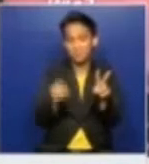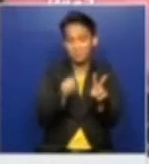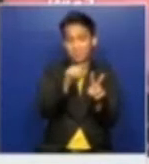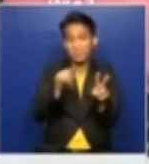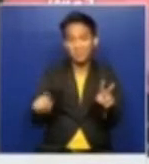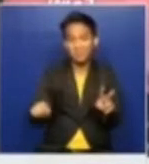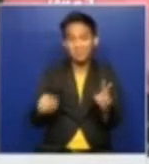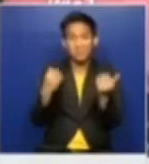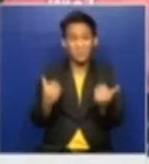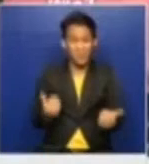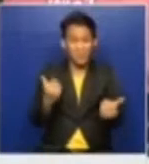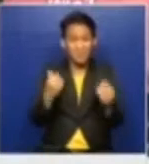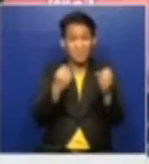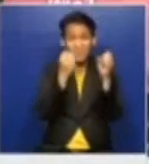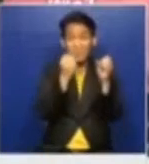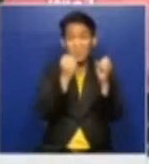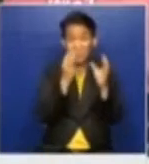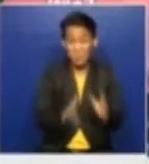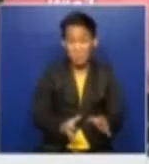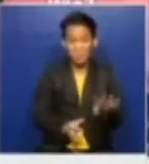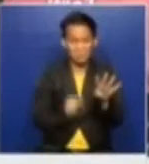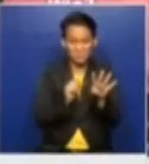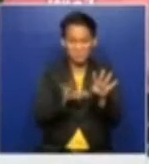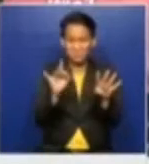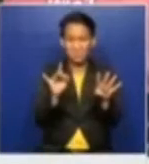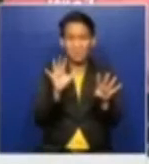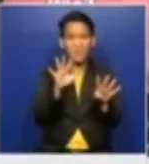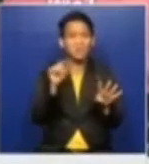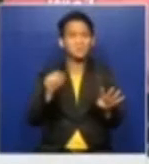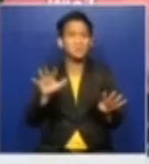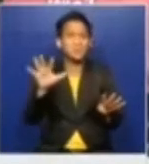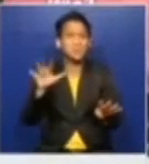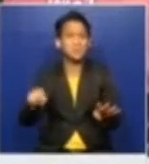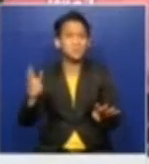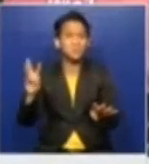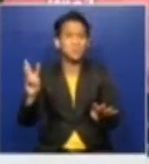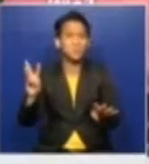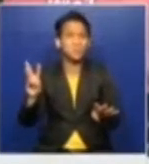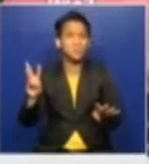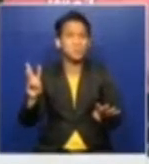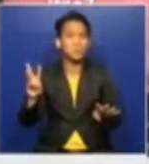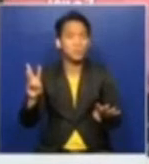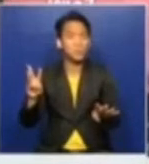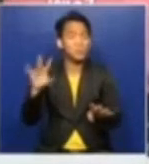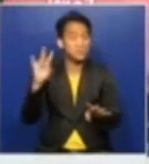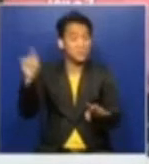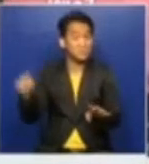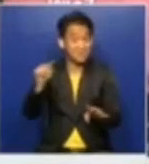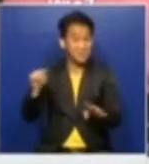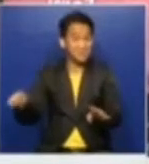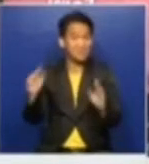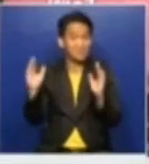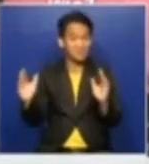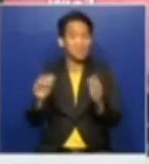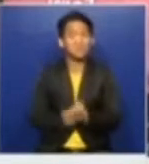อกเบี้ยนะครับอย่างต่ำก็ 4.8 5.5 5.6 ถึง 7 แล้วแต่และถ้าโชคร้ายมีหนี้สะส